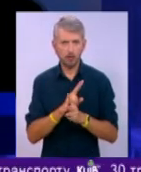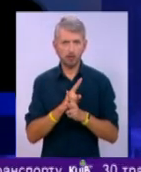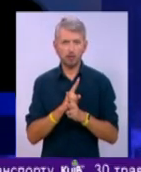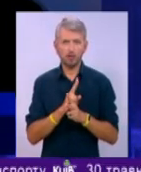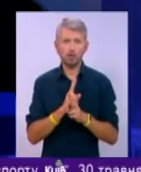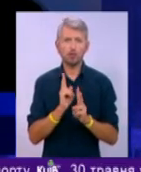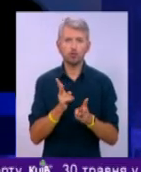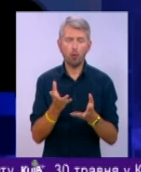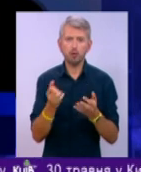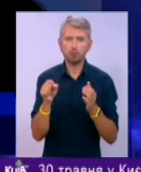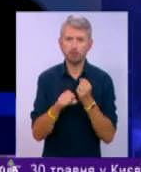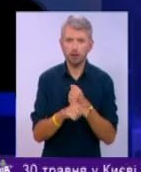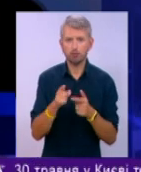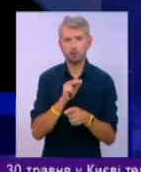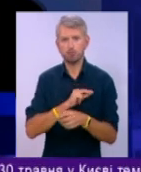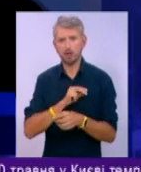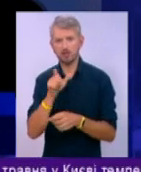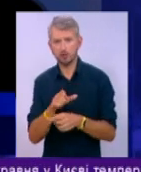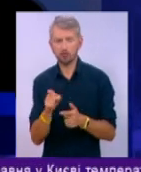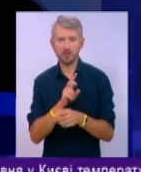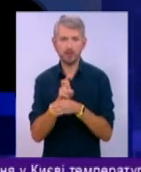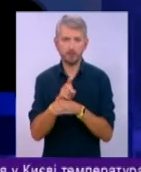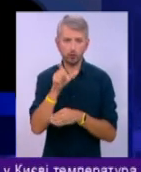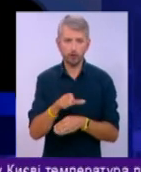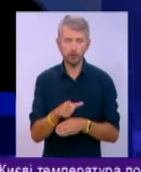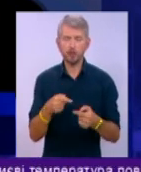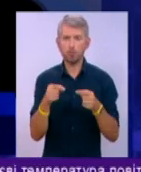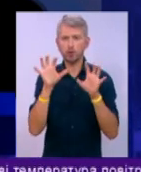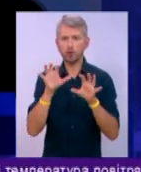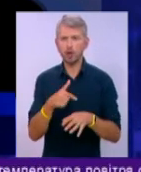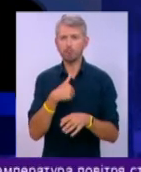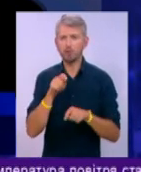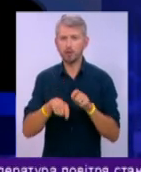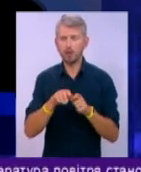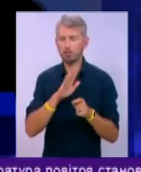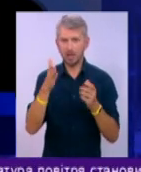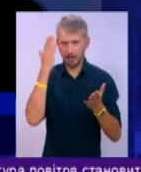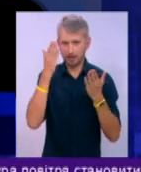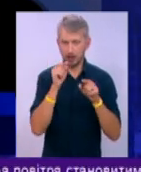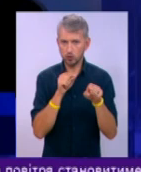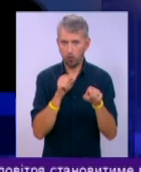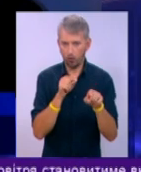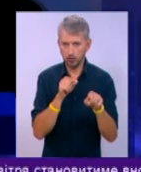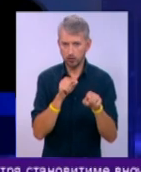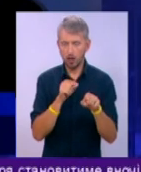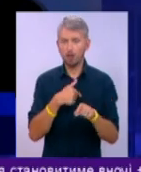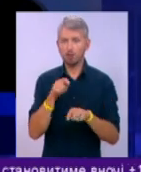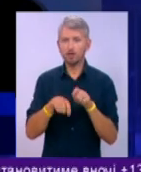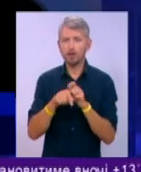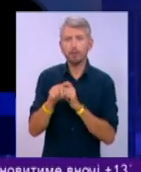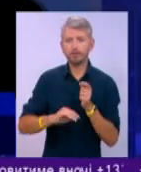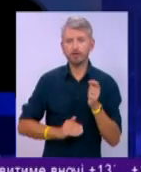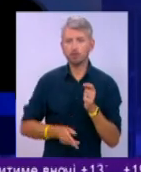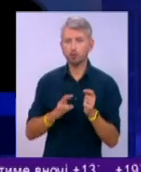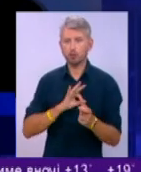травму, чи працівник, чи відвідувач. Відповідно до законодавства, ми перевіряємо не атракціони, ми перевіряємо суб'єктів, які експлуатують